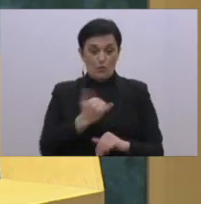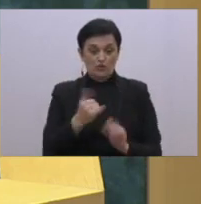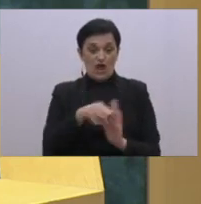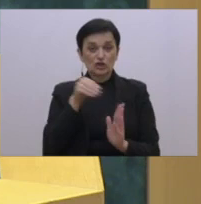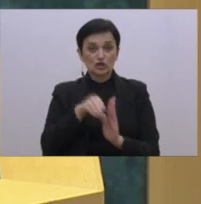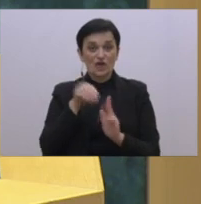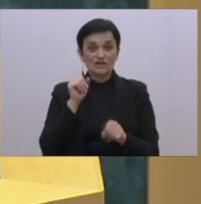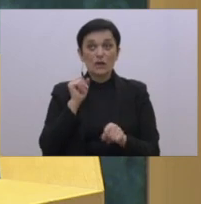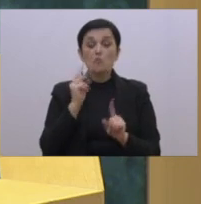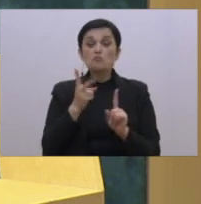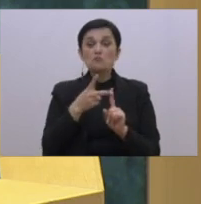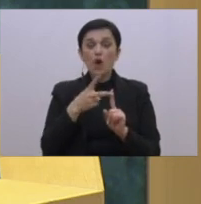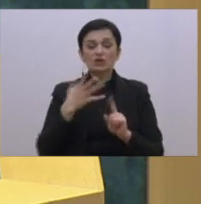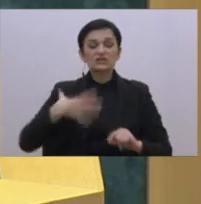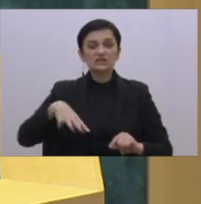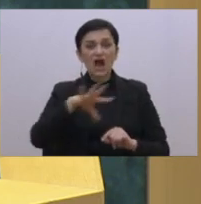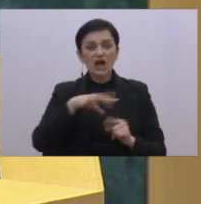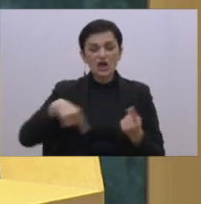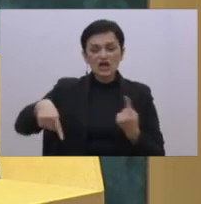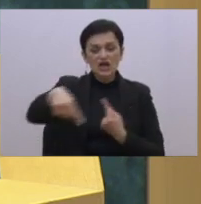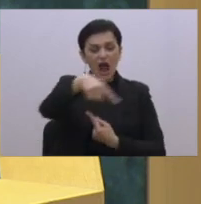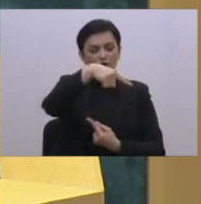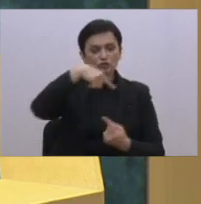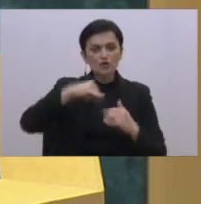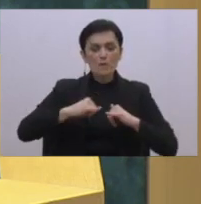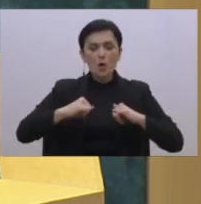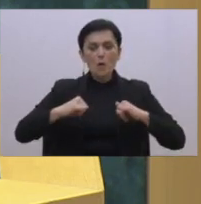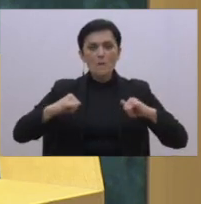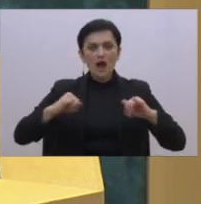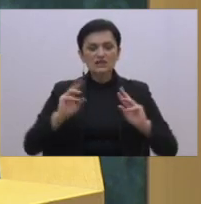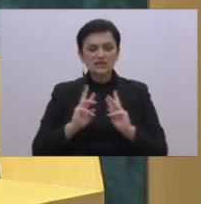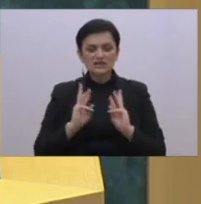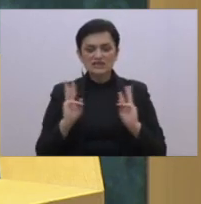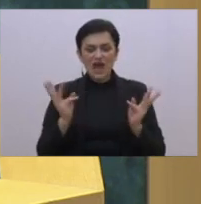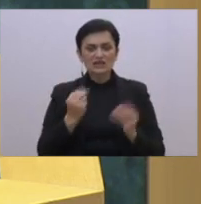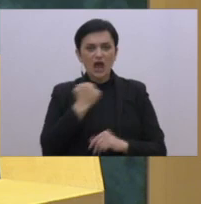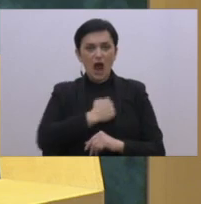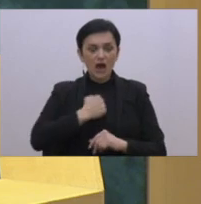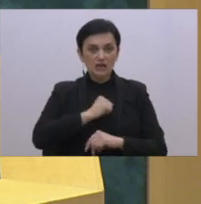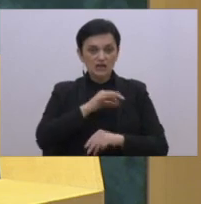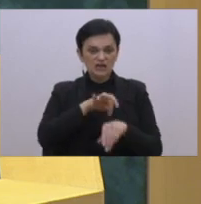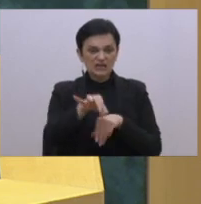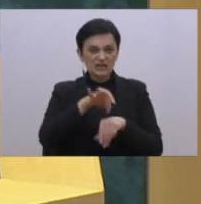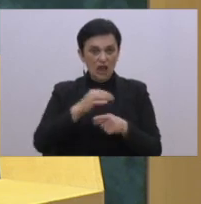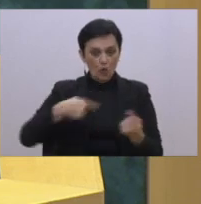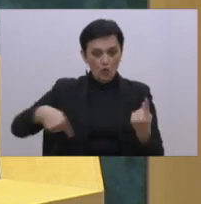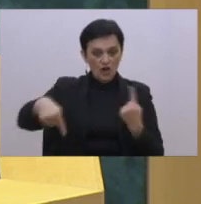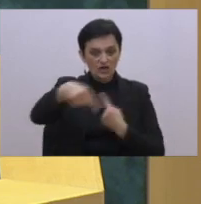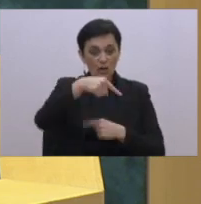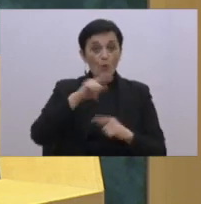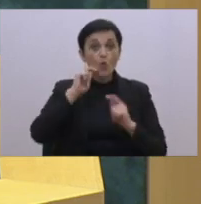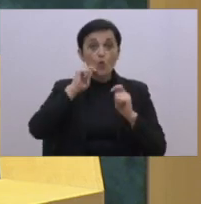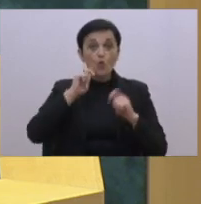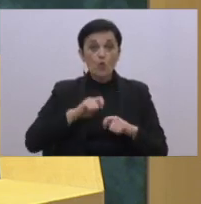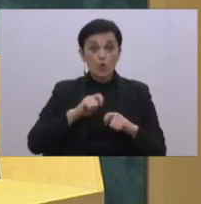არჩევნებს. მეორე, საქართველოს გარშემო სულ უფრო ფართოვდება ცეცხლის, აგრესიისა და ძალადობის კანონი. უკრაინიდან